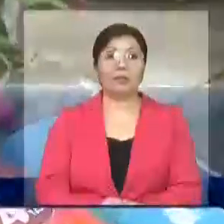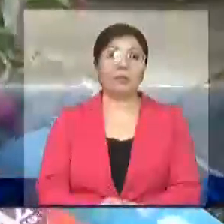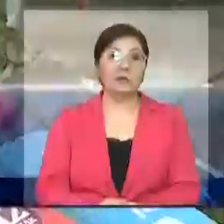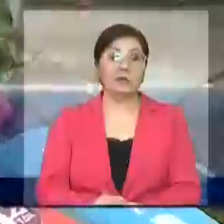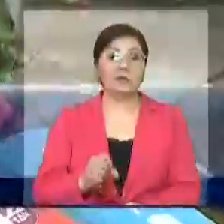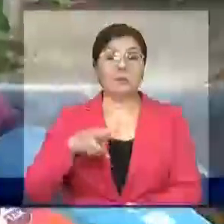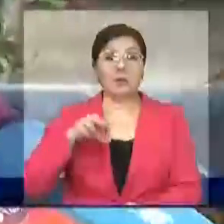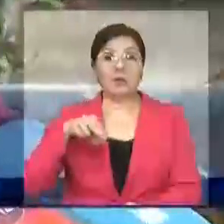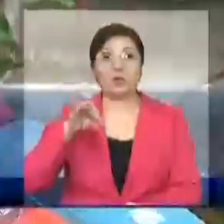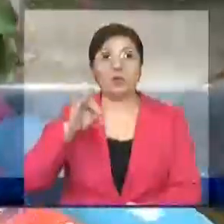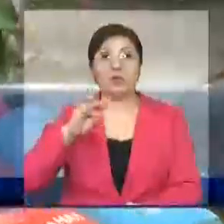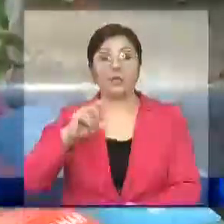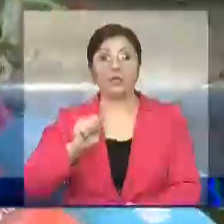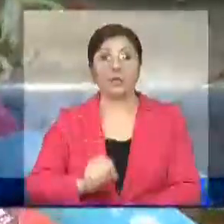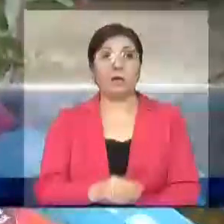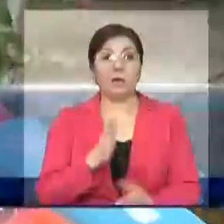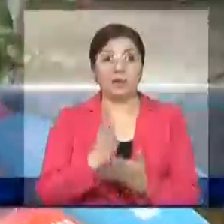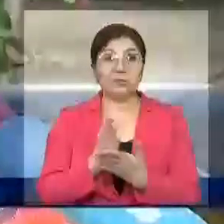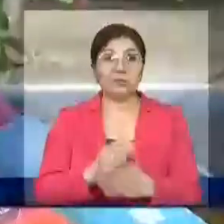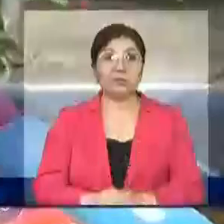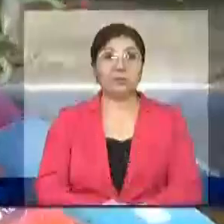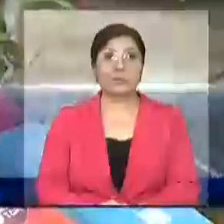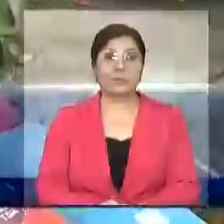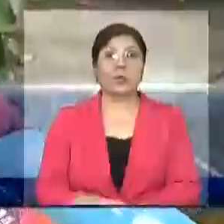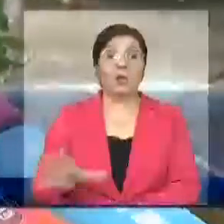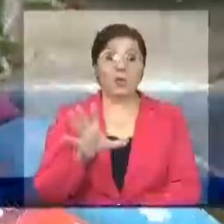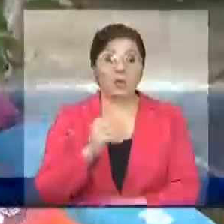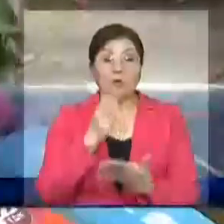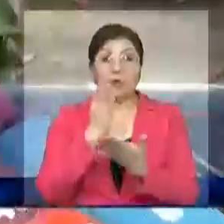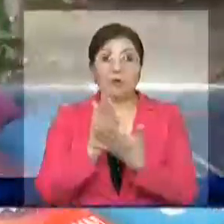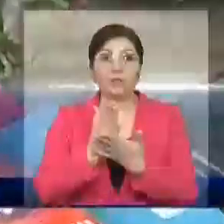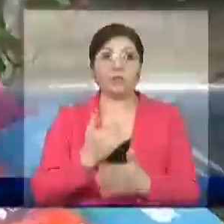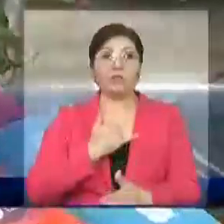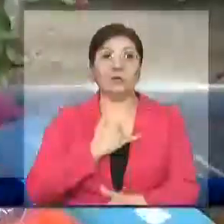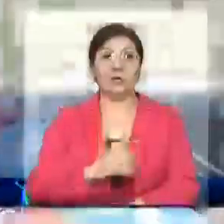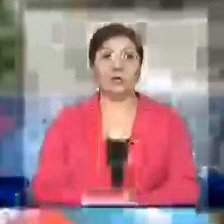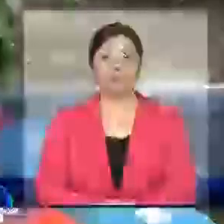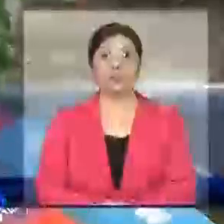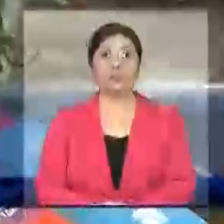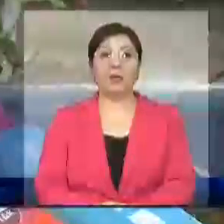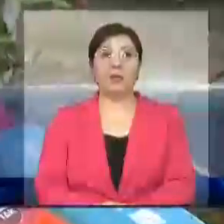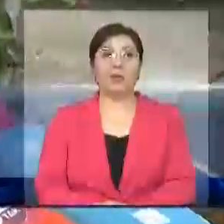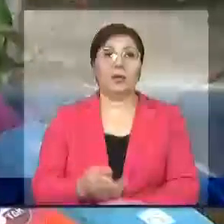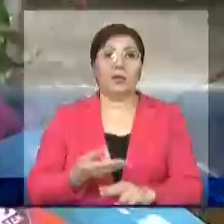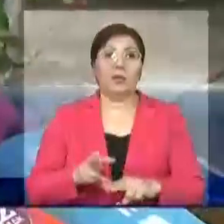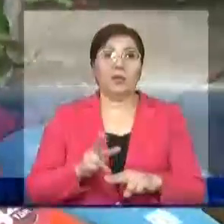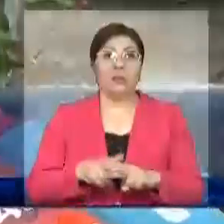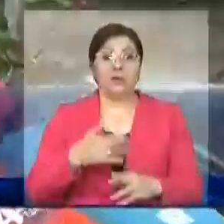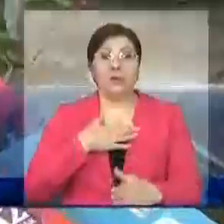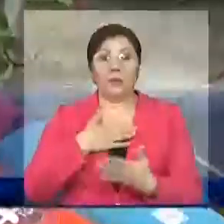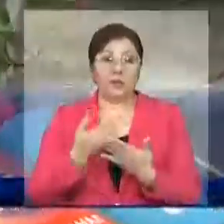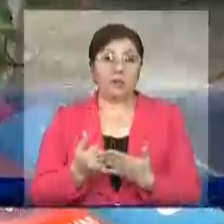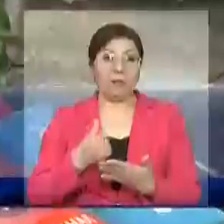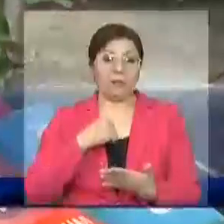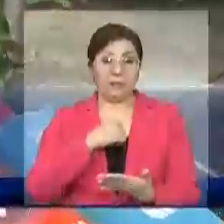белая, черноплодная, тутовник, шелкопряд у нас есть, но в этом году он отдыхает. Это все идет в нашу столовую. У